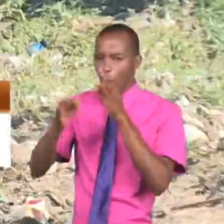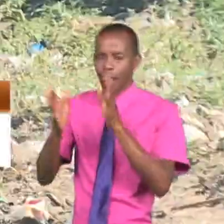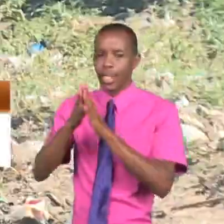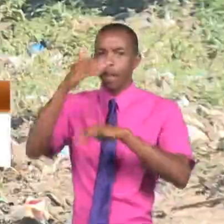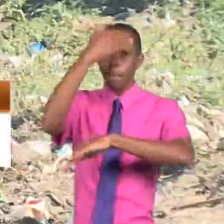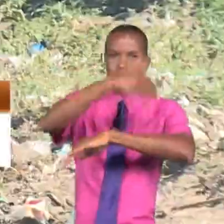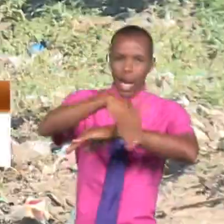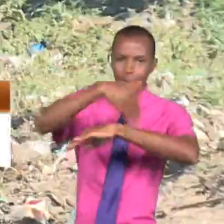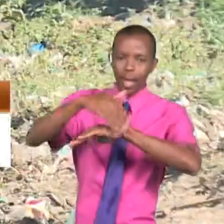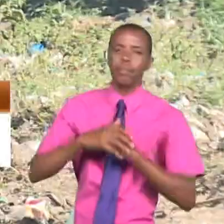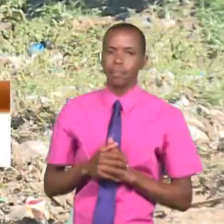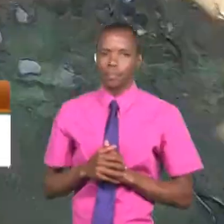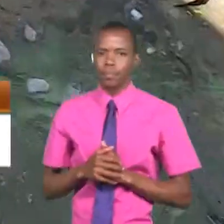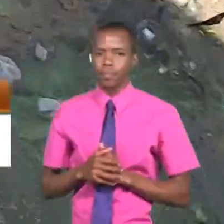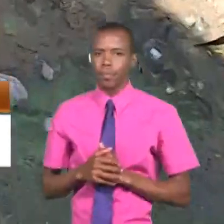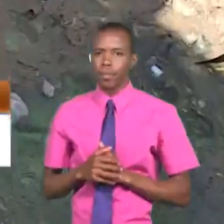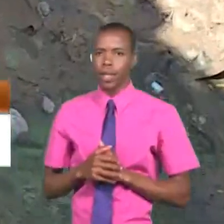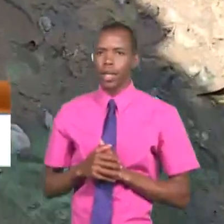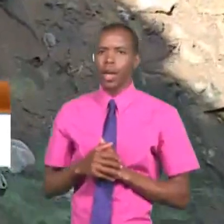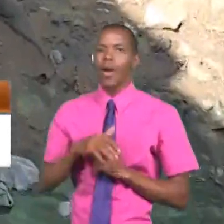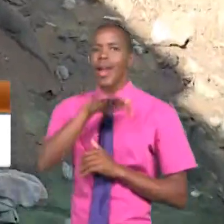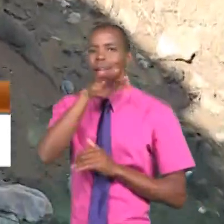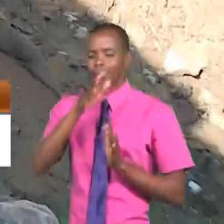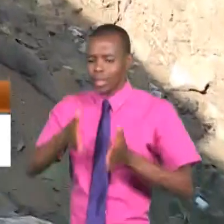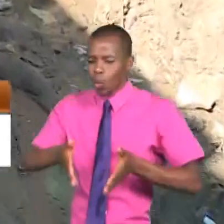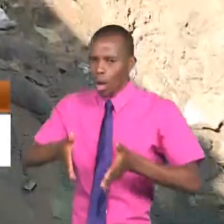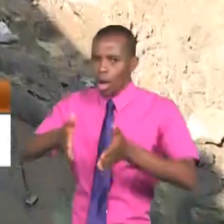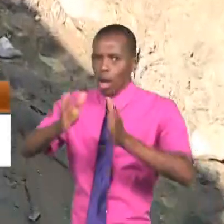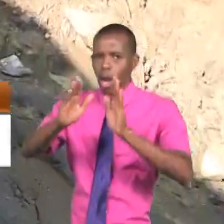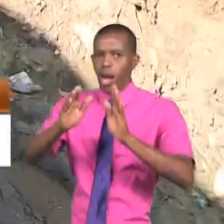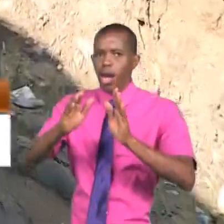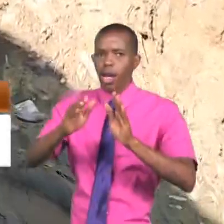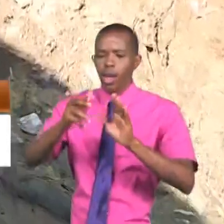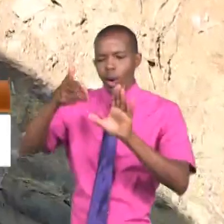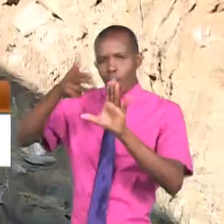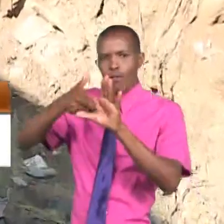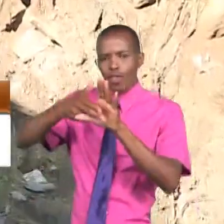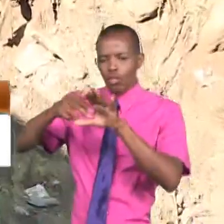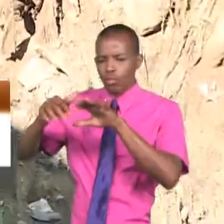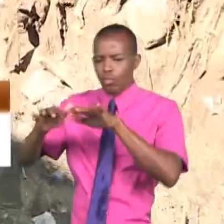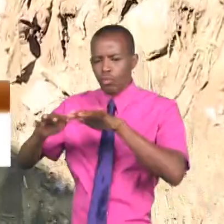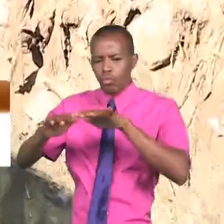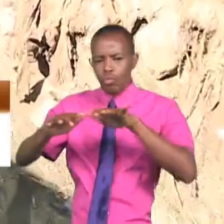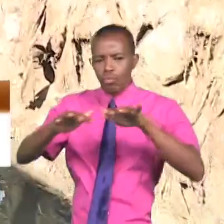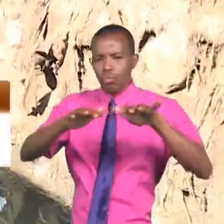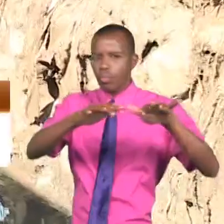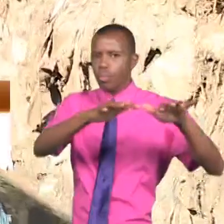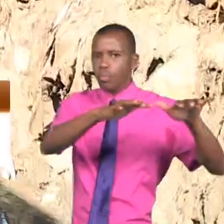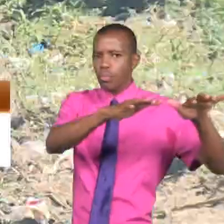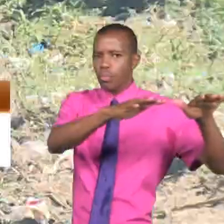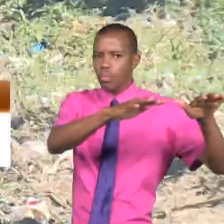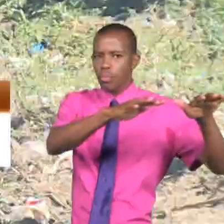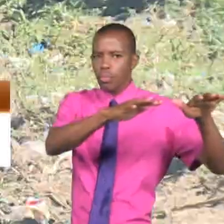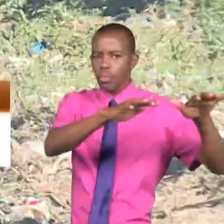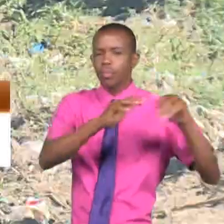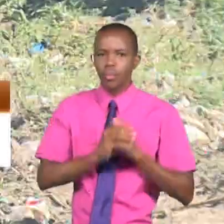siku hii siwa laini iliweza kuleta mafuta, ambao mafuta ilikuwa ni leakage kutoka huko juu pande